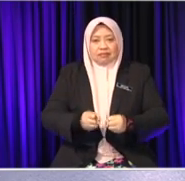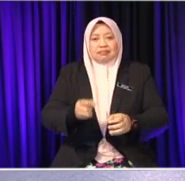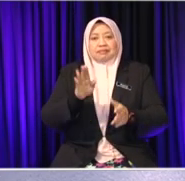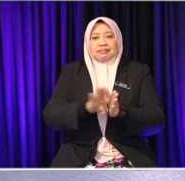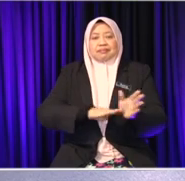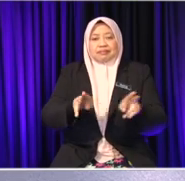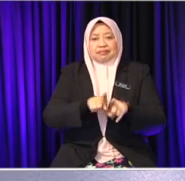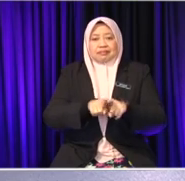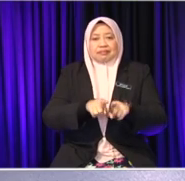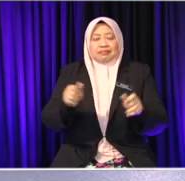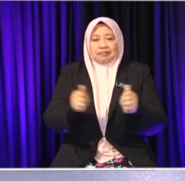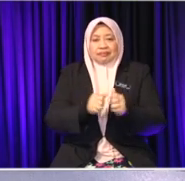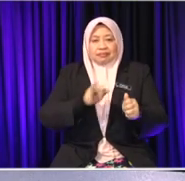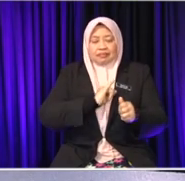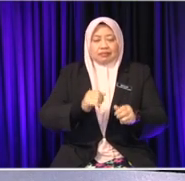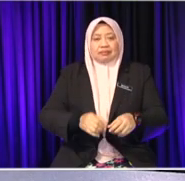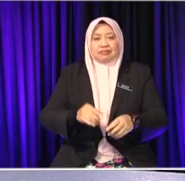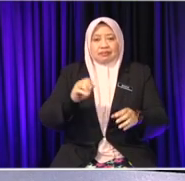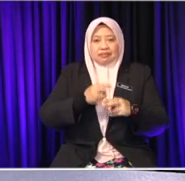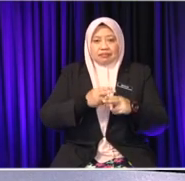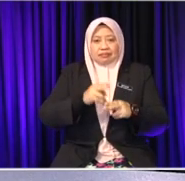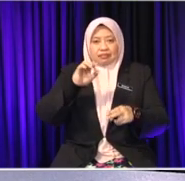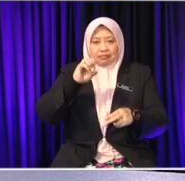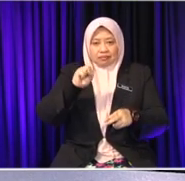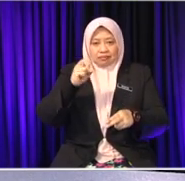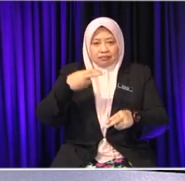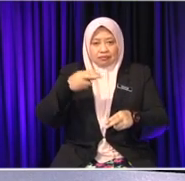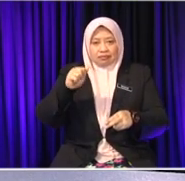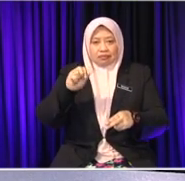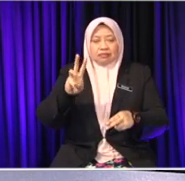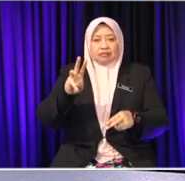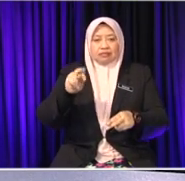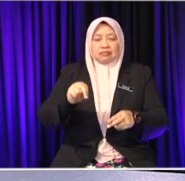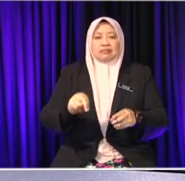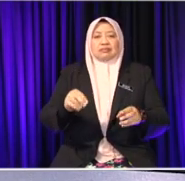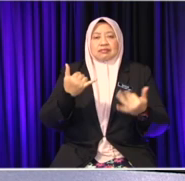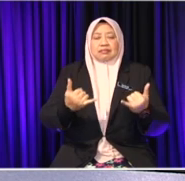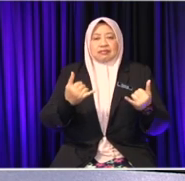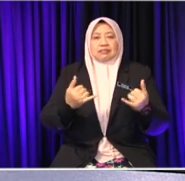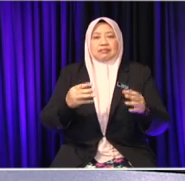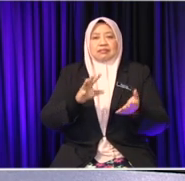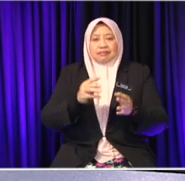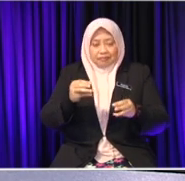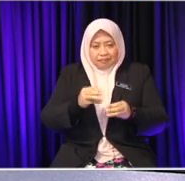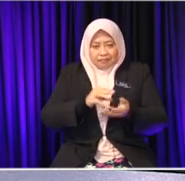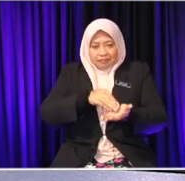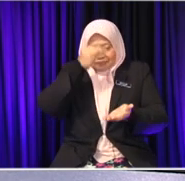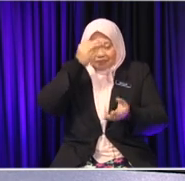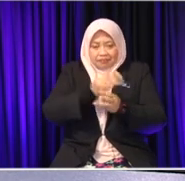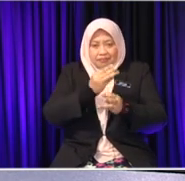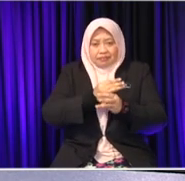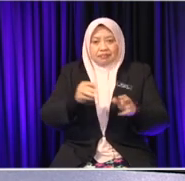anda dan untuk hari ini mata pelajaran kita adalah matic bersama dengan cegu hahaha Kalau Anda tidak tahu